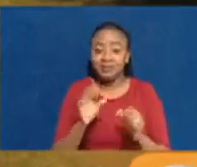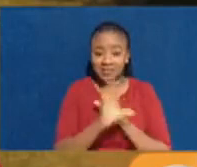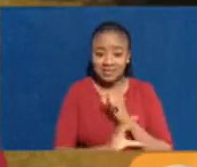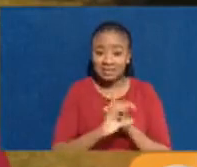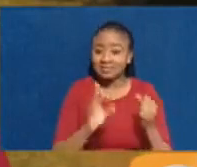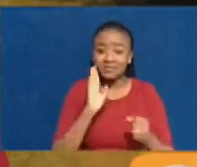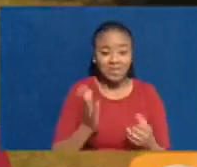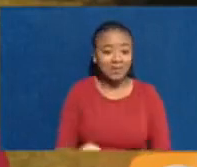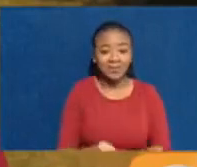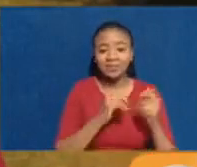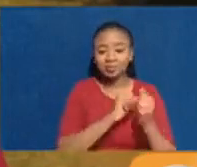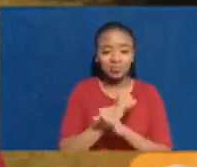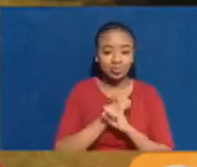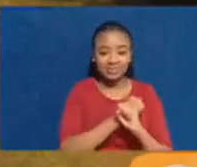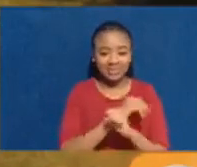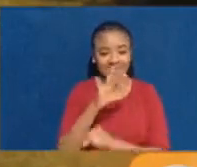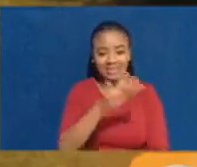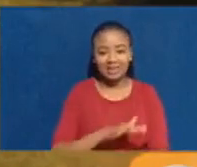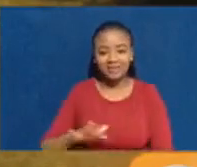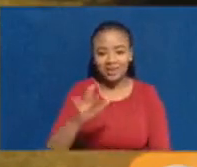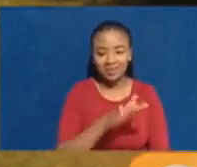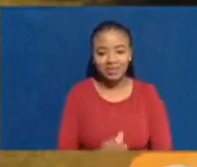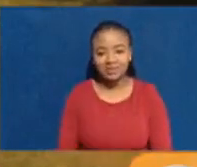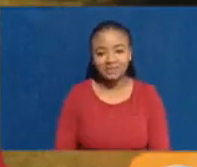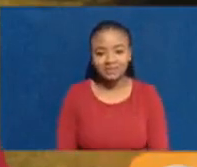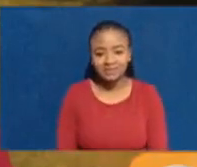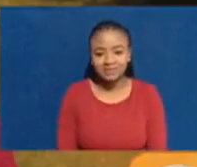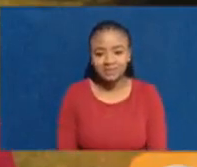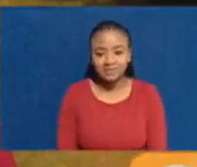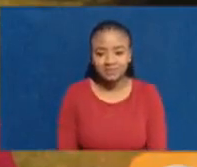udhibiti wa hewa kaa. Lawrence Nganga, Runinga ya Citizen, County ya Kwale.